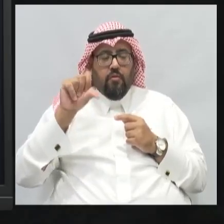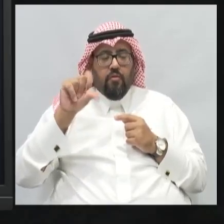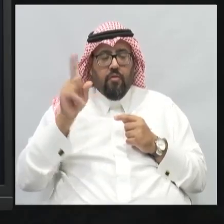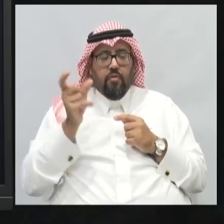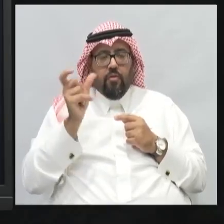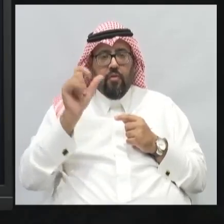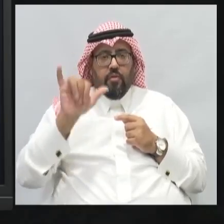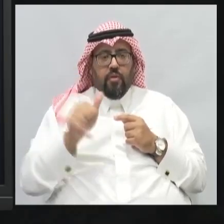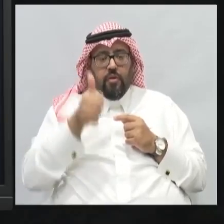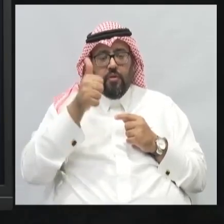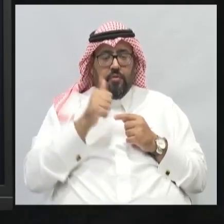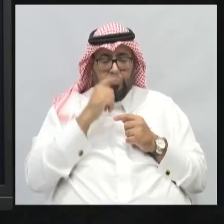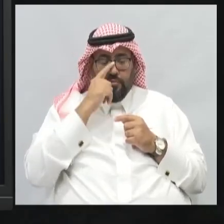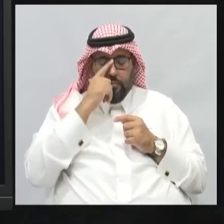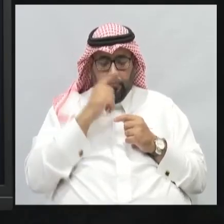ولايه